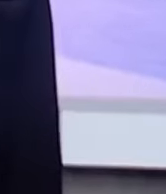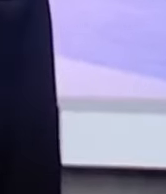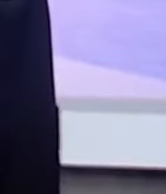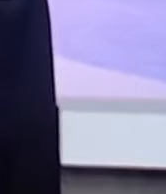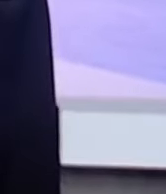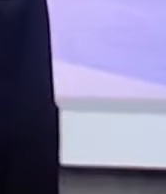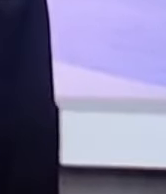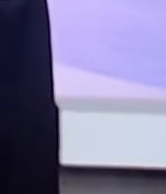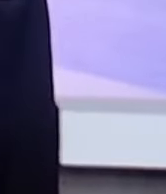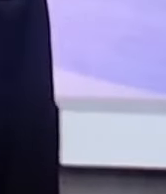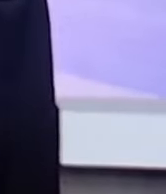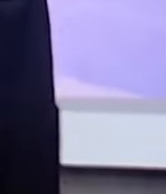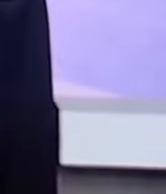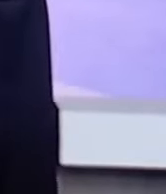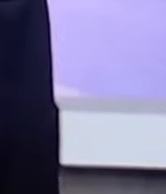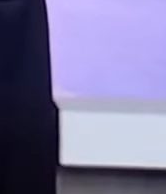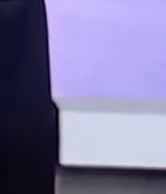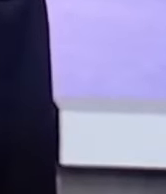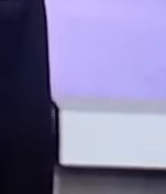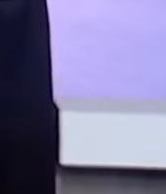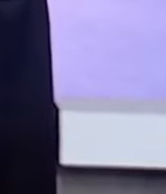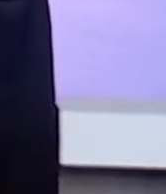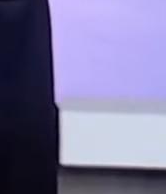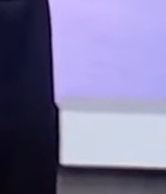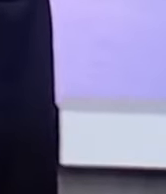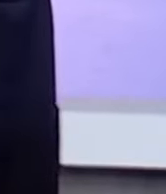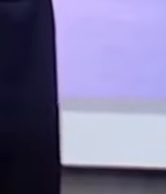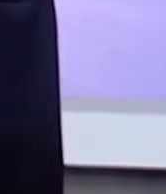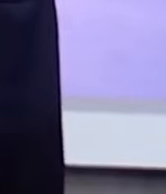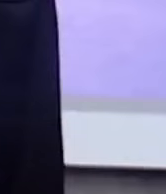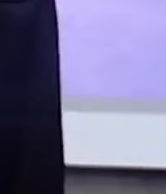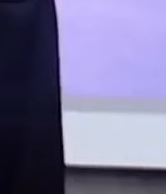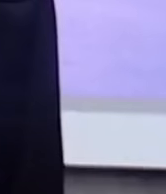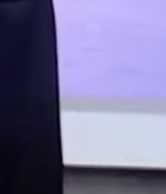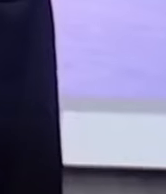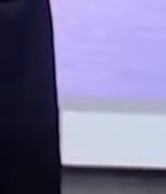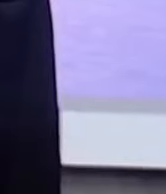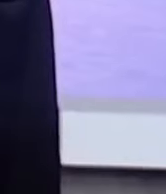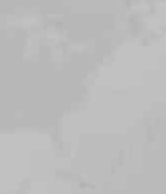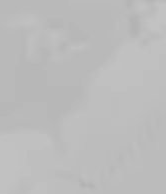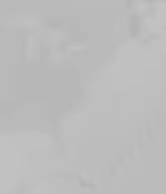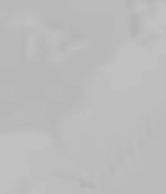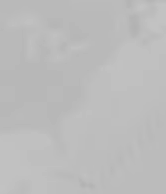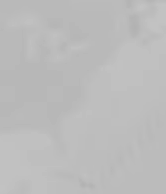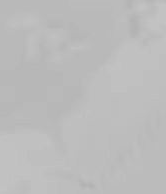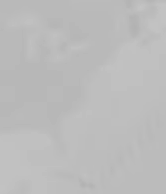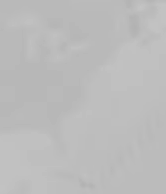samahan niyo kami sa GMA Pinoy TV at sa www.gmanews.tv.